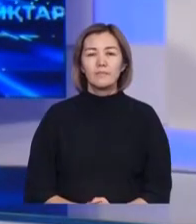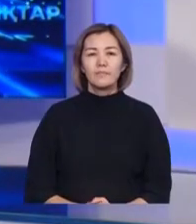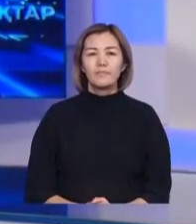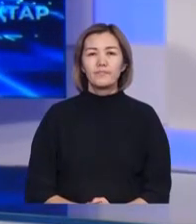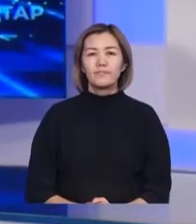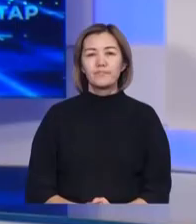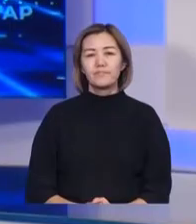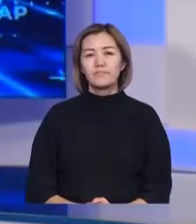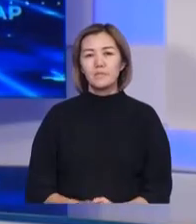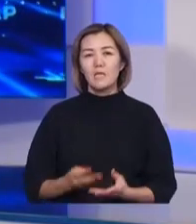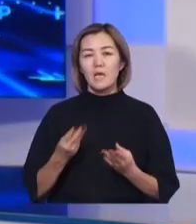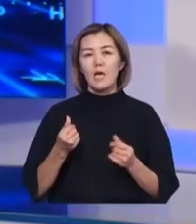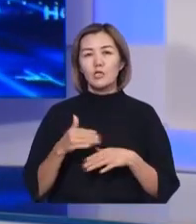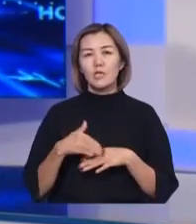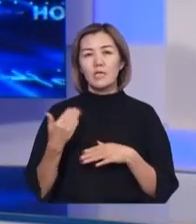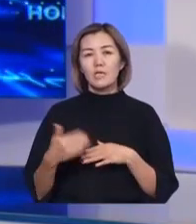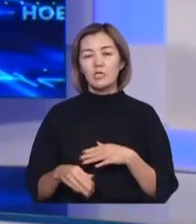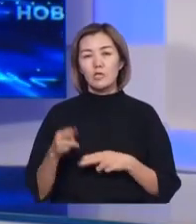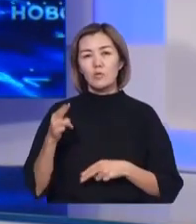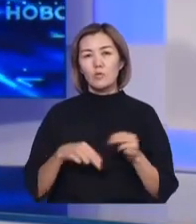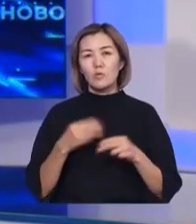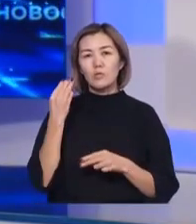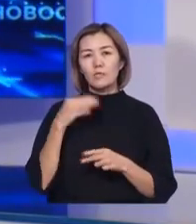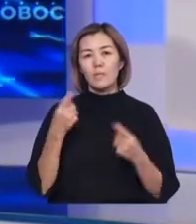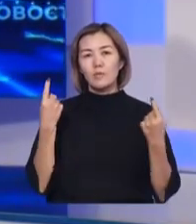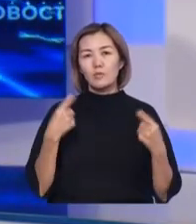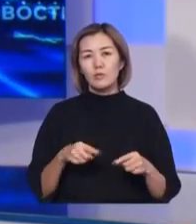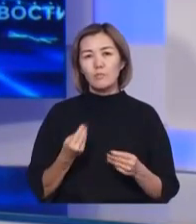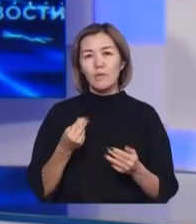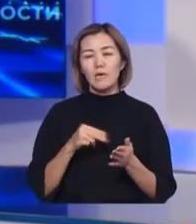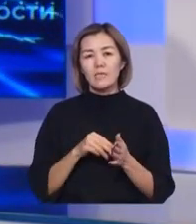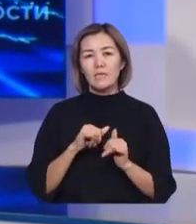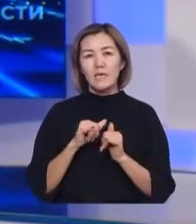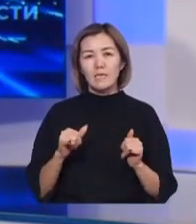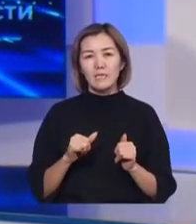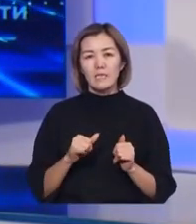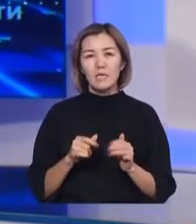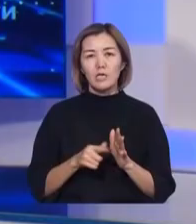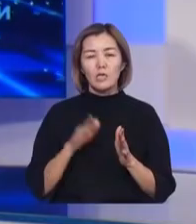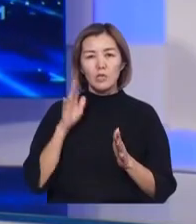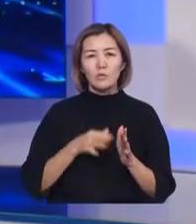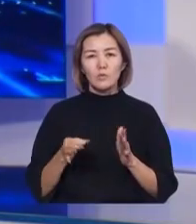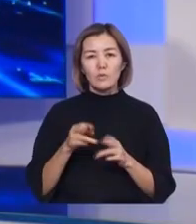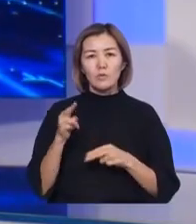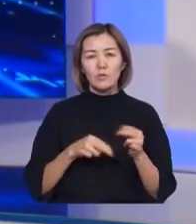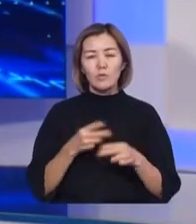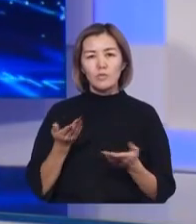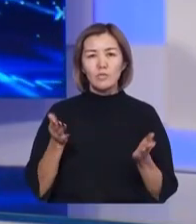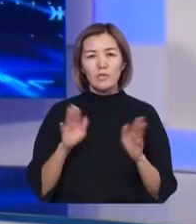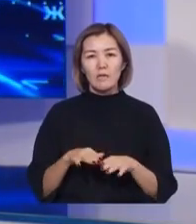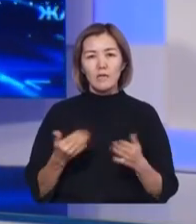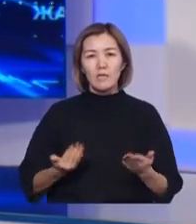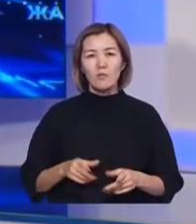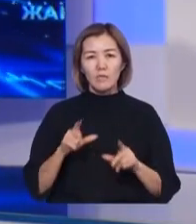Қаражат уақытылы бөлінбеген соң құрылыс сапасы төмендеп бағасы артады. Бүгін мәжіліс депутаты Жетісу облысында құрылыс аяқсыз қалған